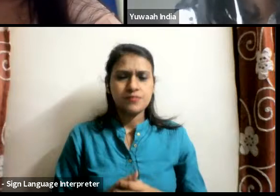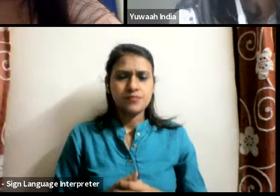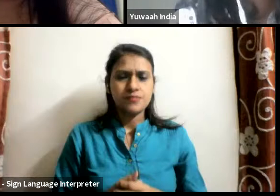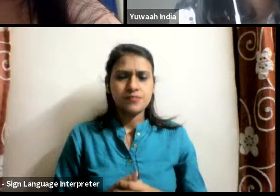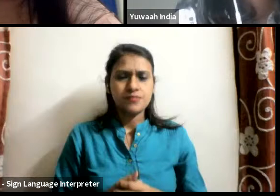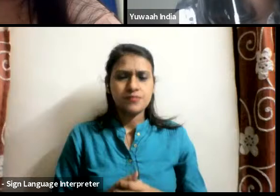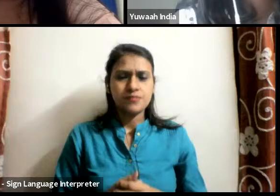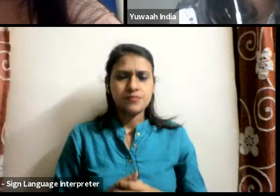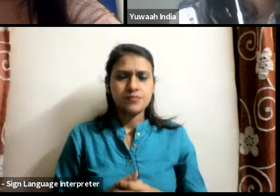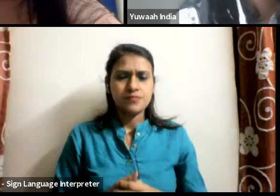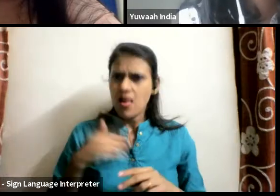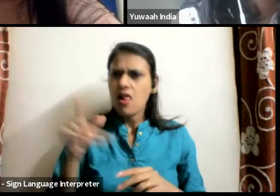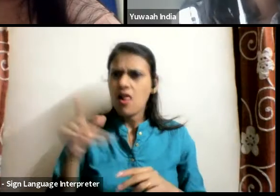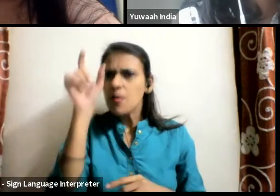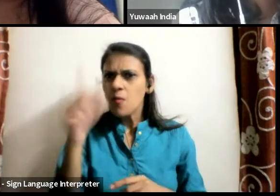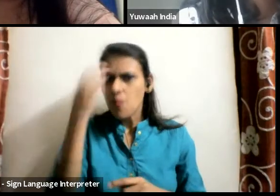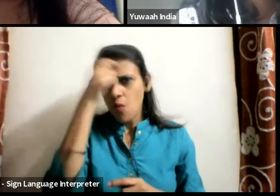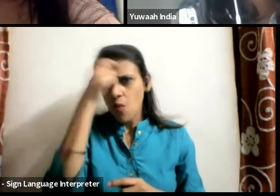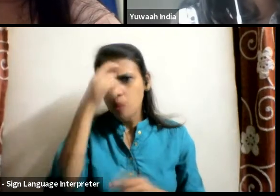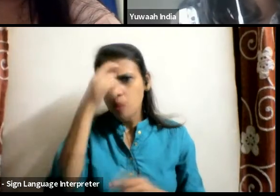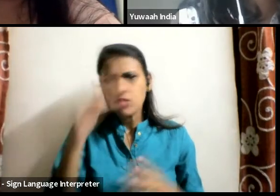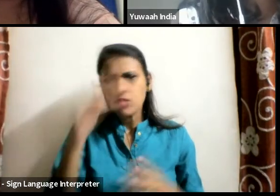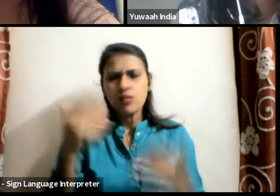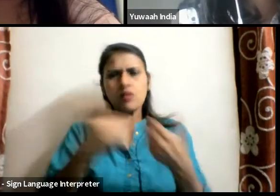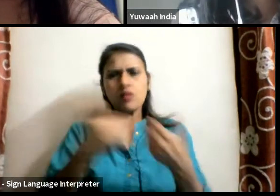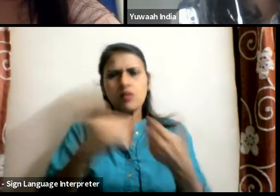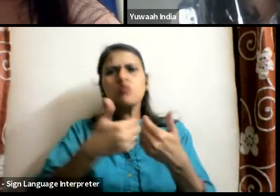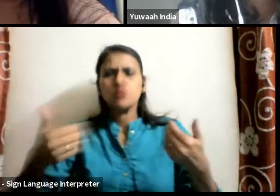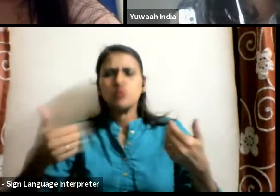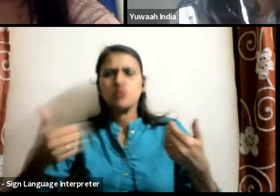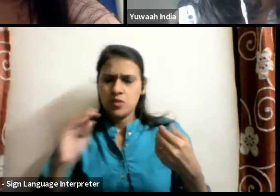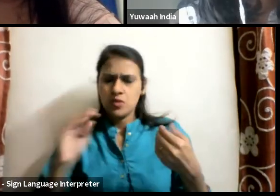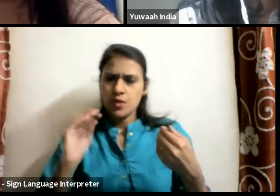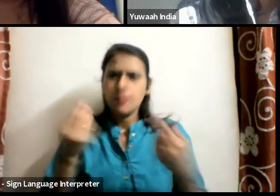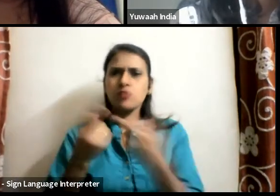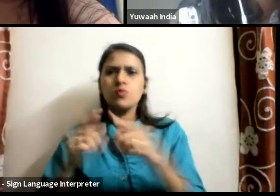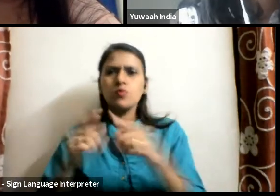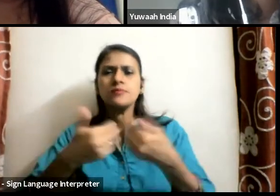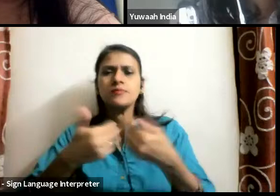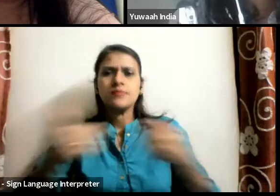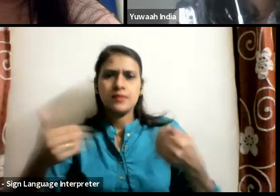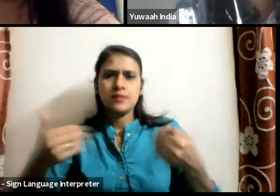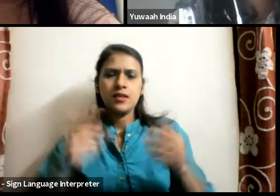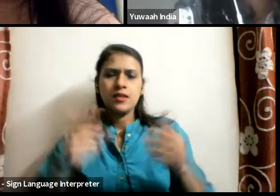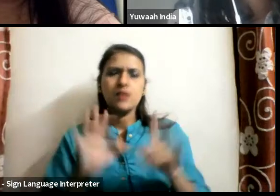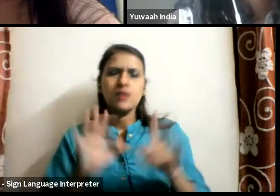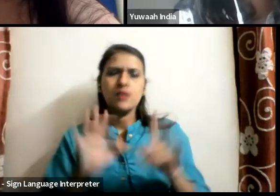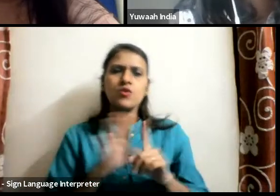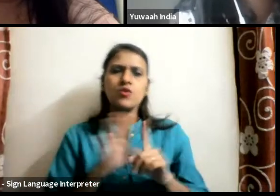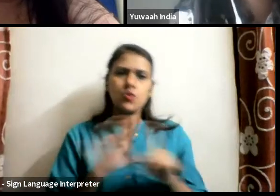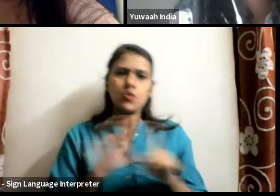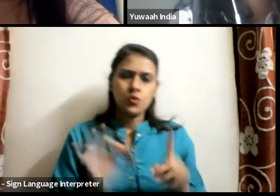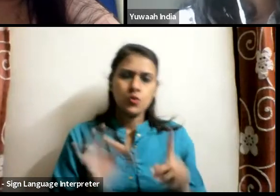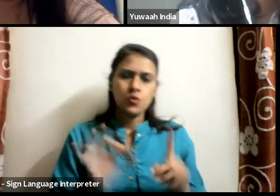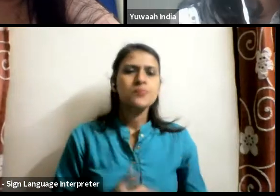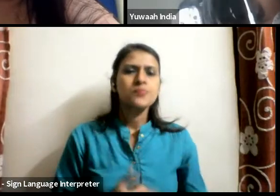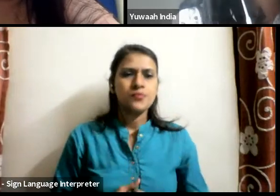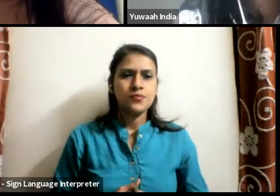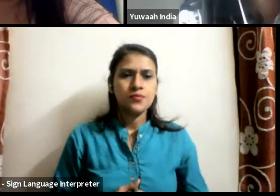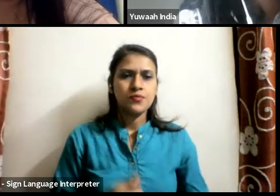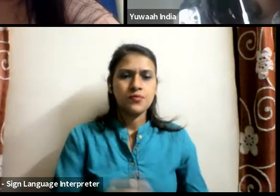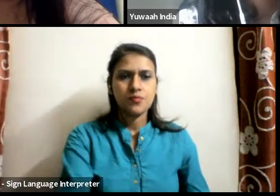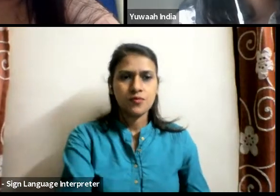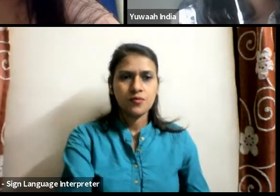या सो एसेंशियली यही है। और अगर हो सके थोड़ा मदद लीजिए खाने के लिए, ताकि